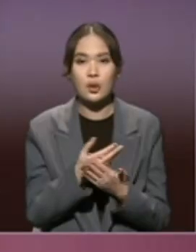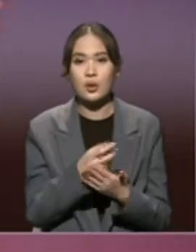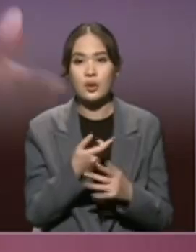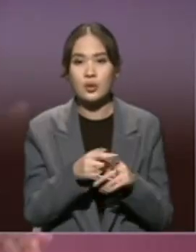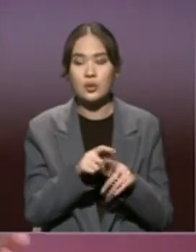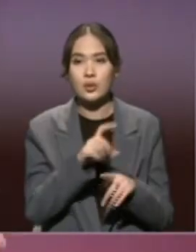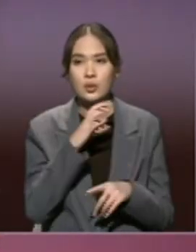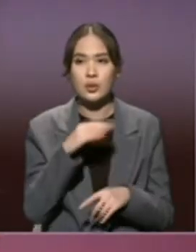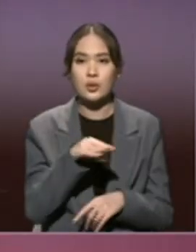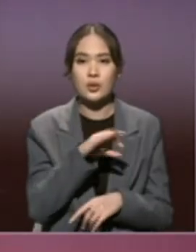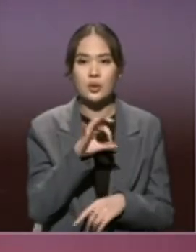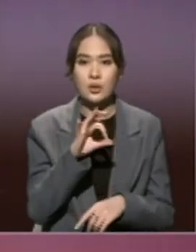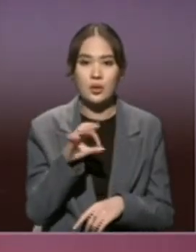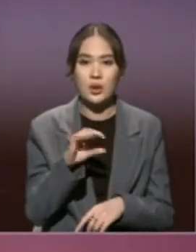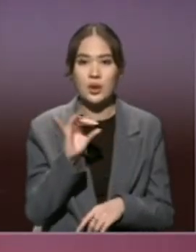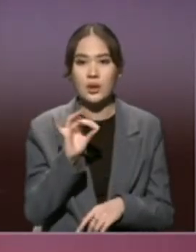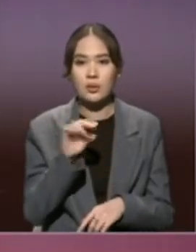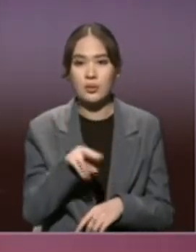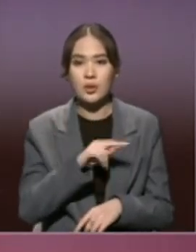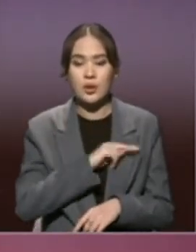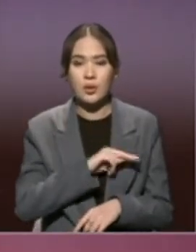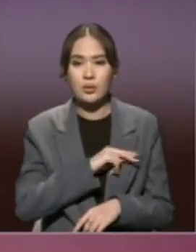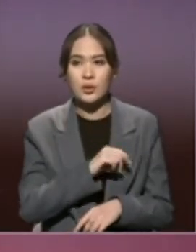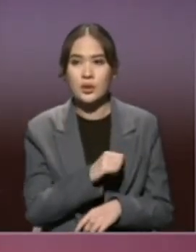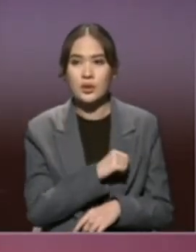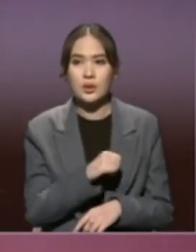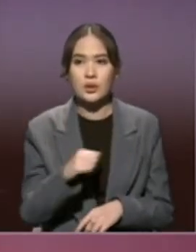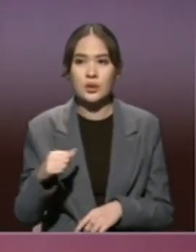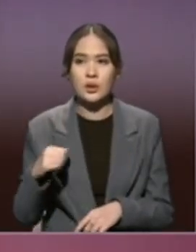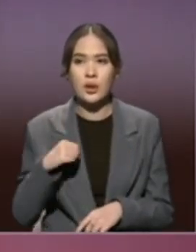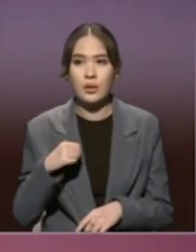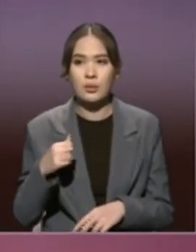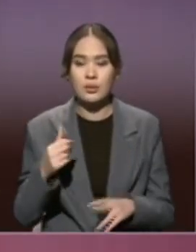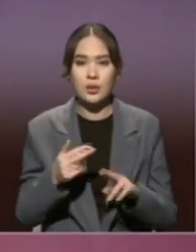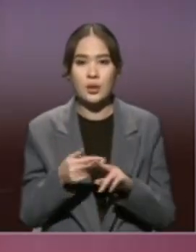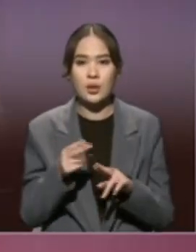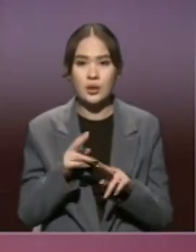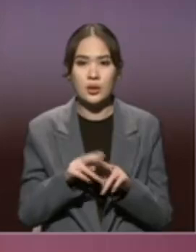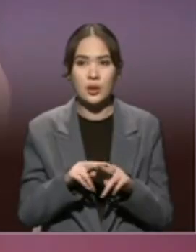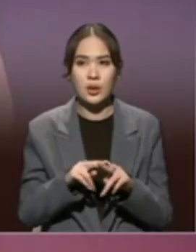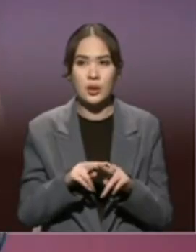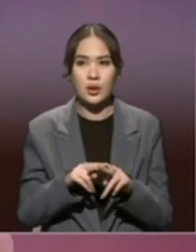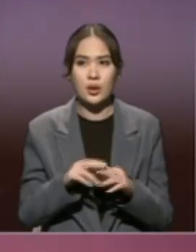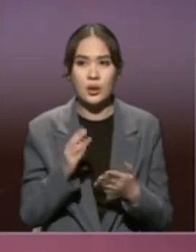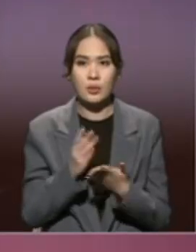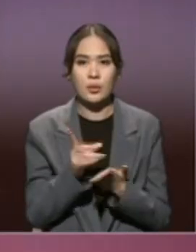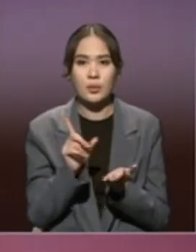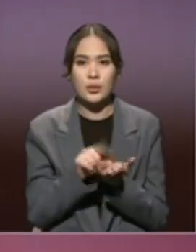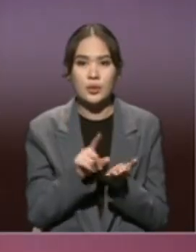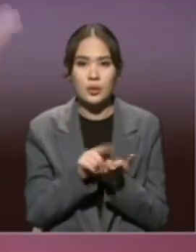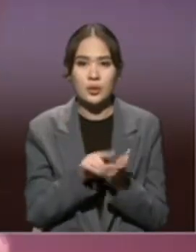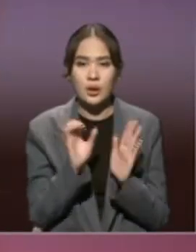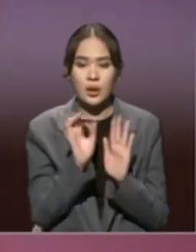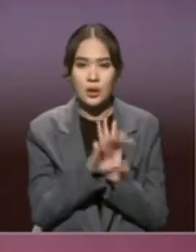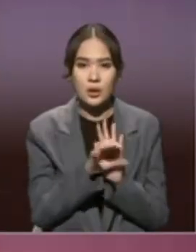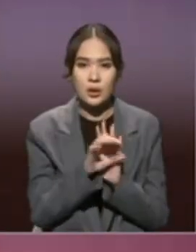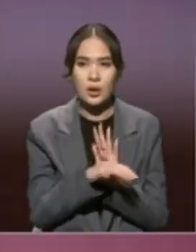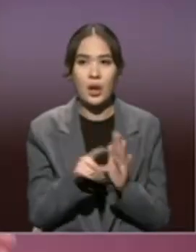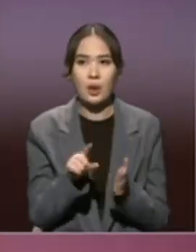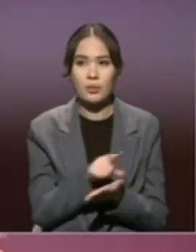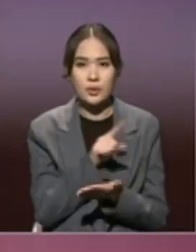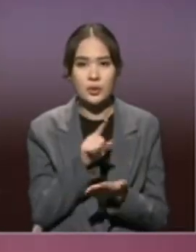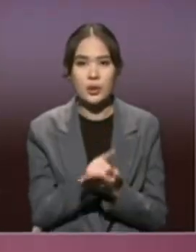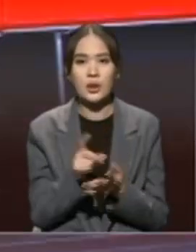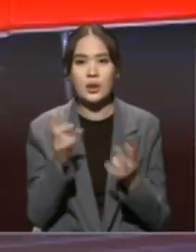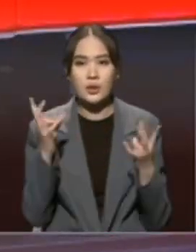айтамыз ғой ТО ИП-ларда жұмыс істейді ғой, өздері қимай сол анау жаңағы біз айтамыз пенсионный начисление обязательно құйыңыз деп ше,